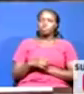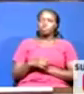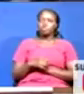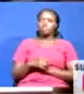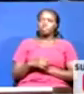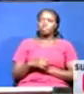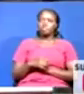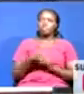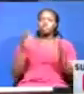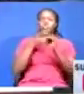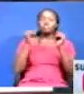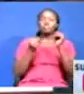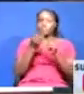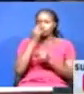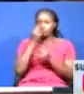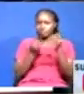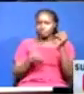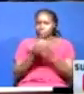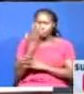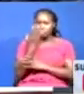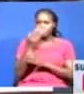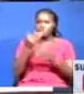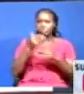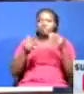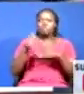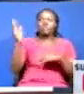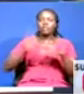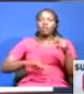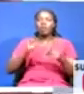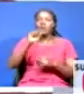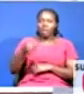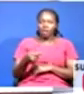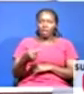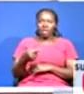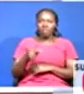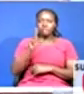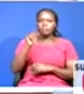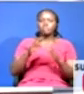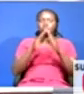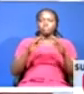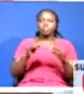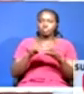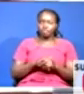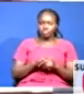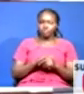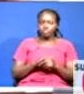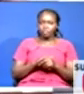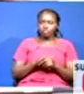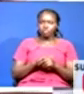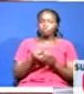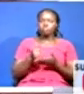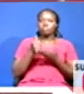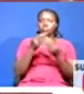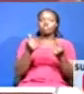Rais William Ruto alizindua mpango maalum wa kujenga zaidi ya nyumba 5,000 za gharama nafuu katika eneo hilo ili kushughulikia tatizo la